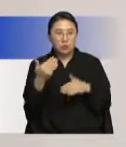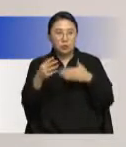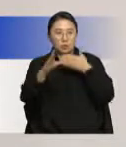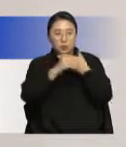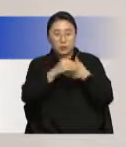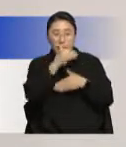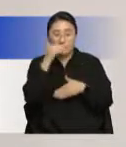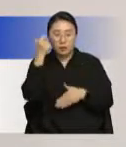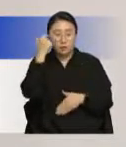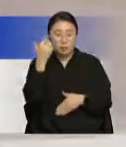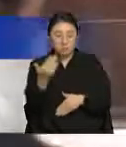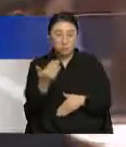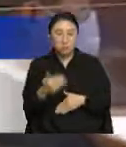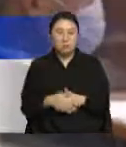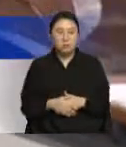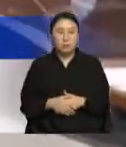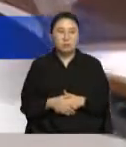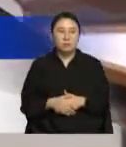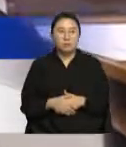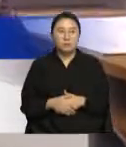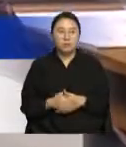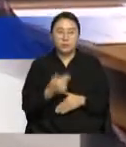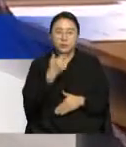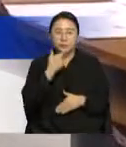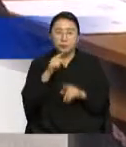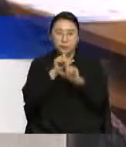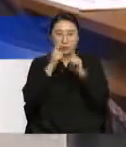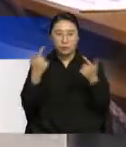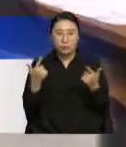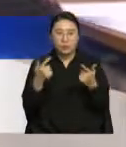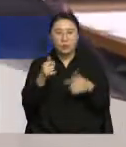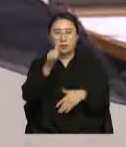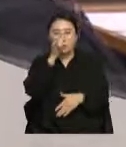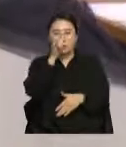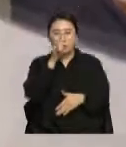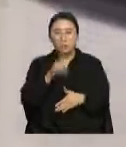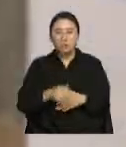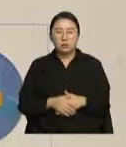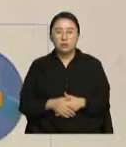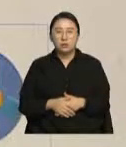게 정당하다고 말씀하시는 거죠? 없으면 안 해요. 귀찮아요.